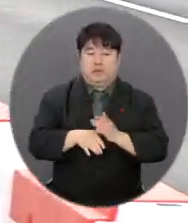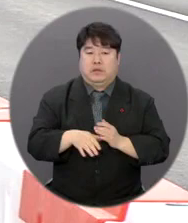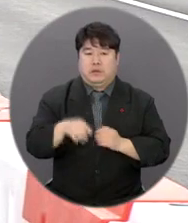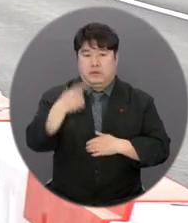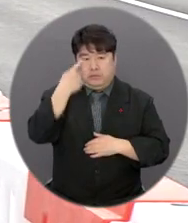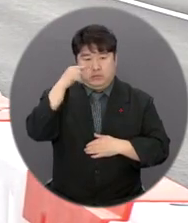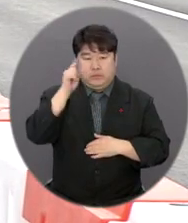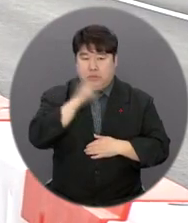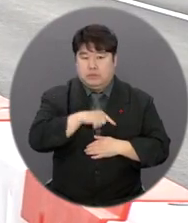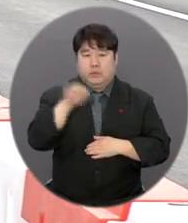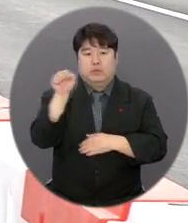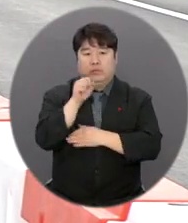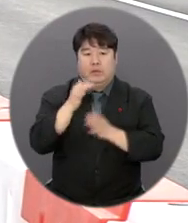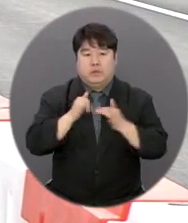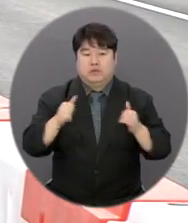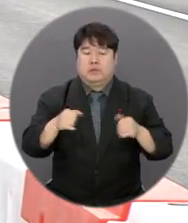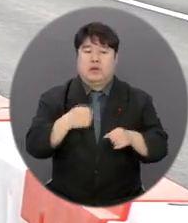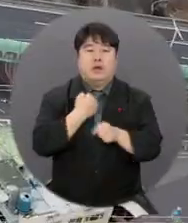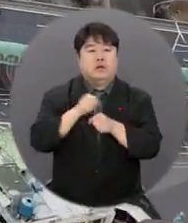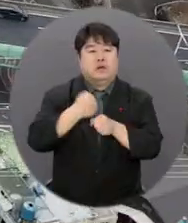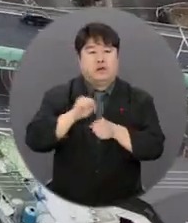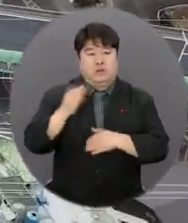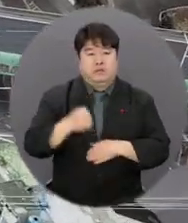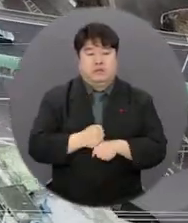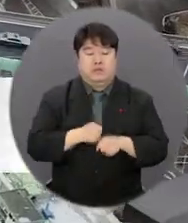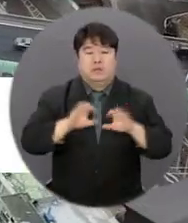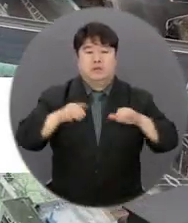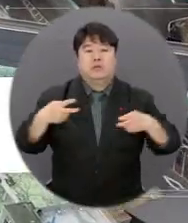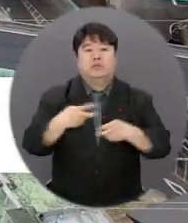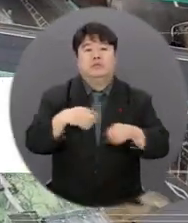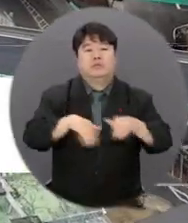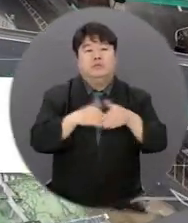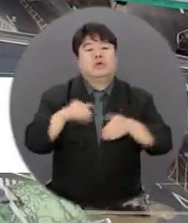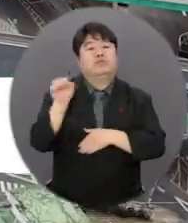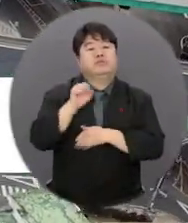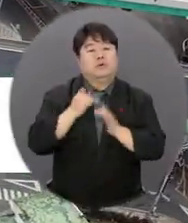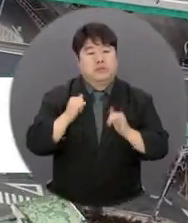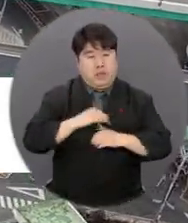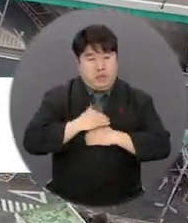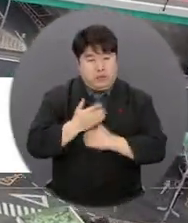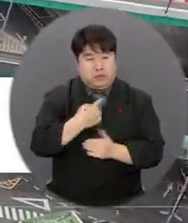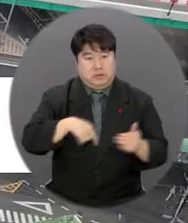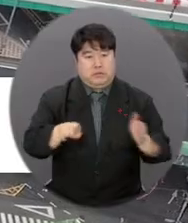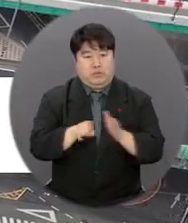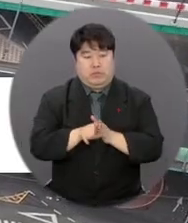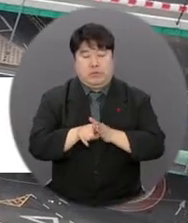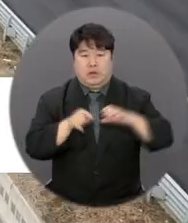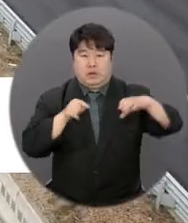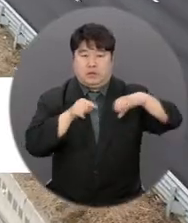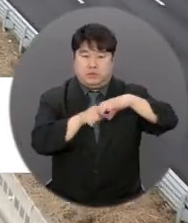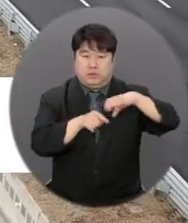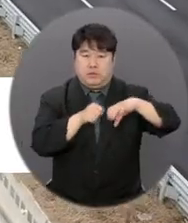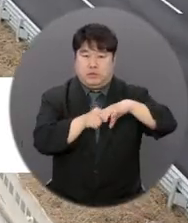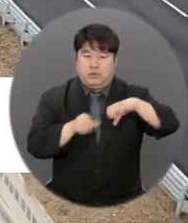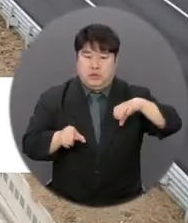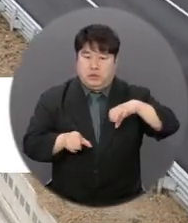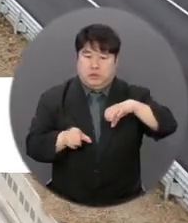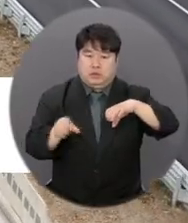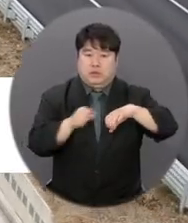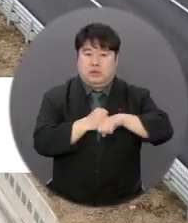않은 운전자들은 당황할 수밖에 없습니다. 국토교통부는 운전자들의 안전을 위해 터널과 진출로의